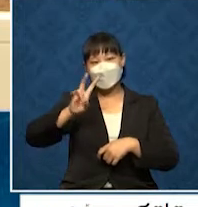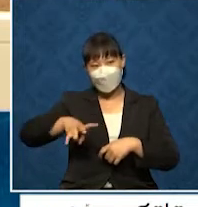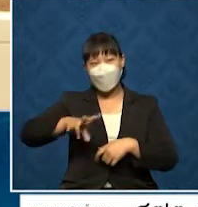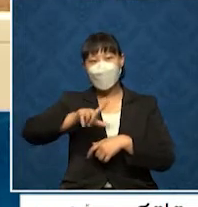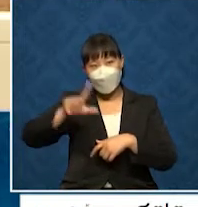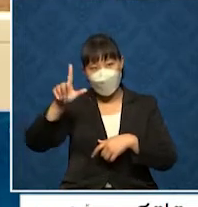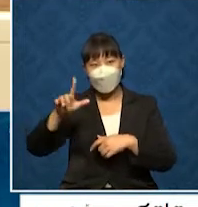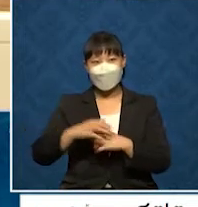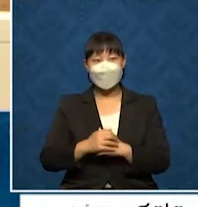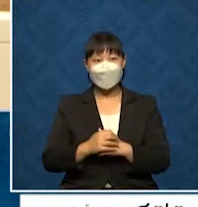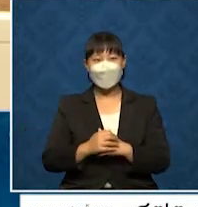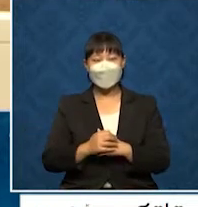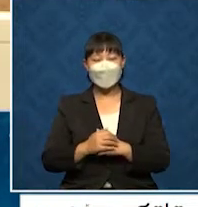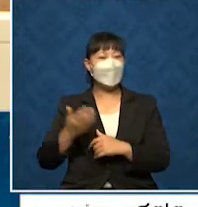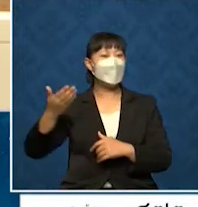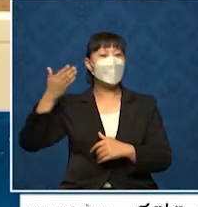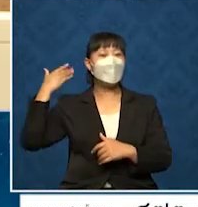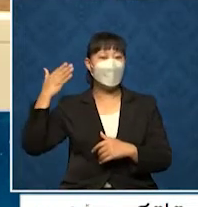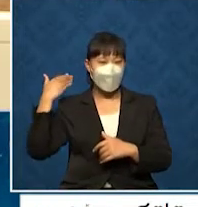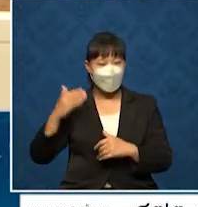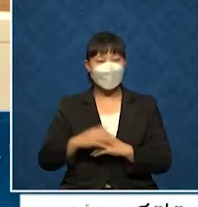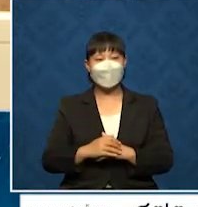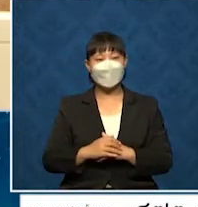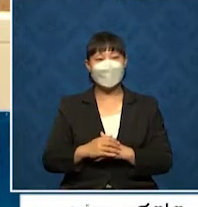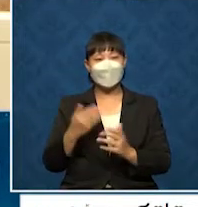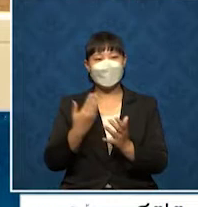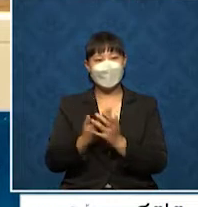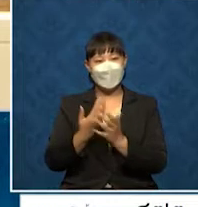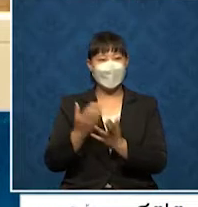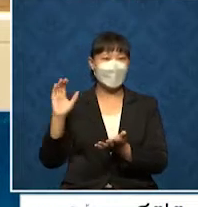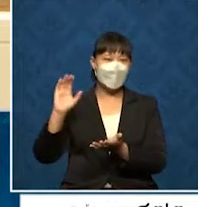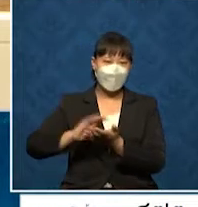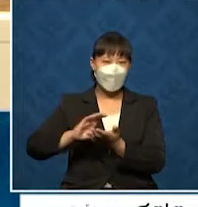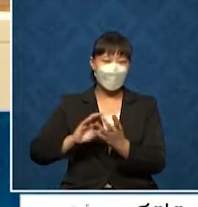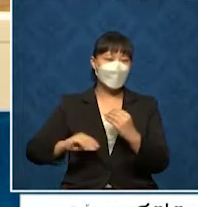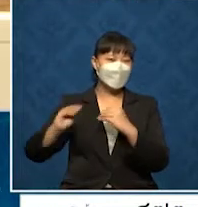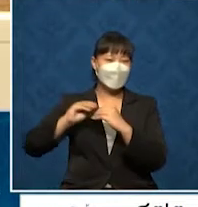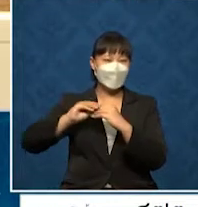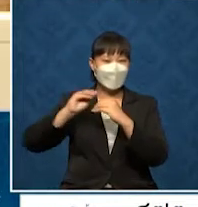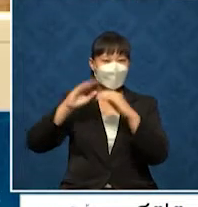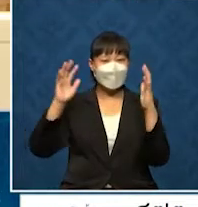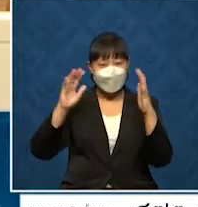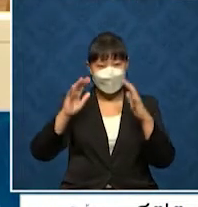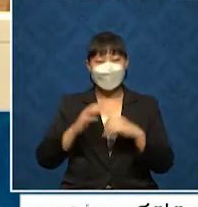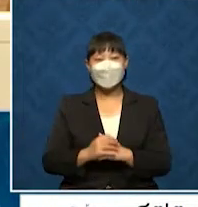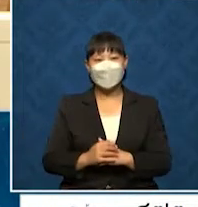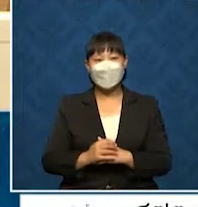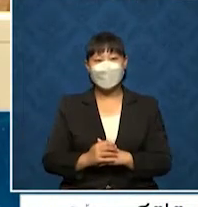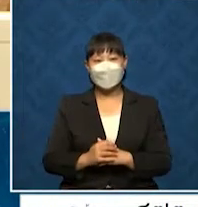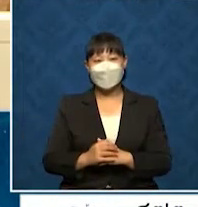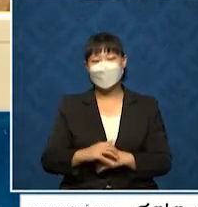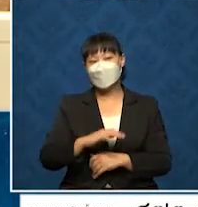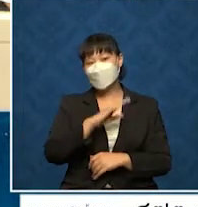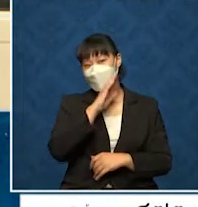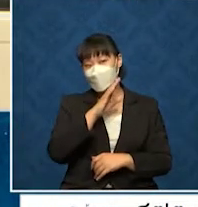เราจะต้องใช้งบประมาณเพิ่มเติมอีกมากมายถ้าหากว่า